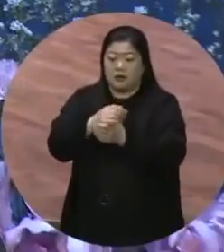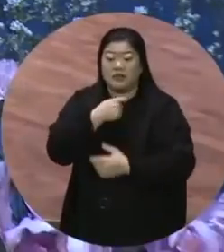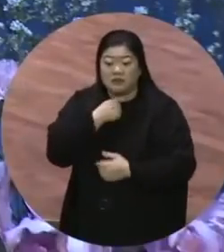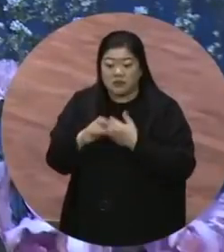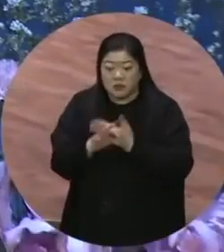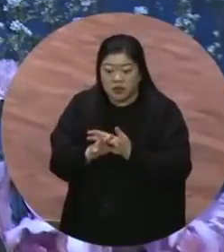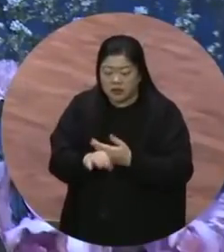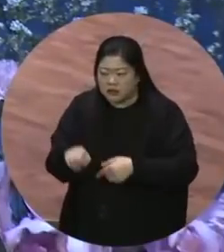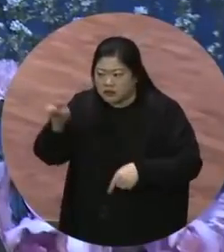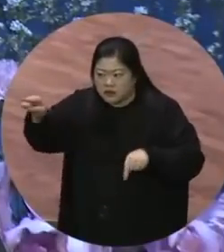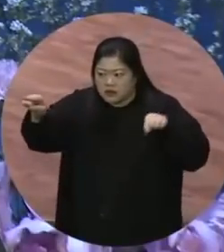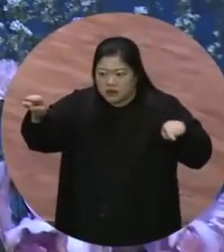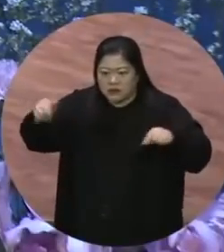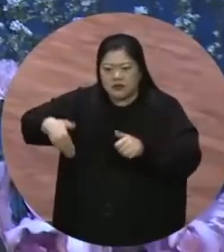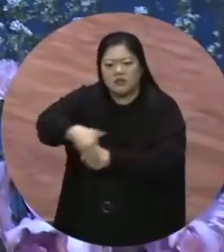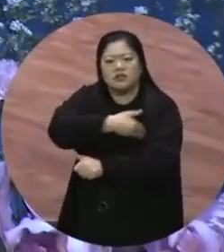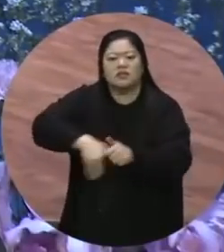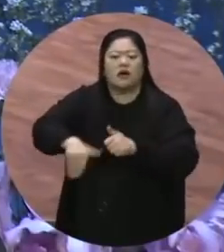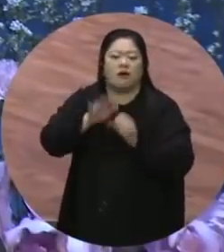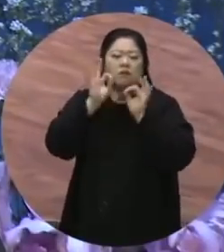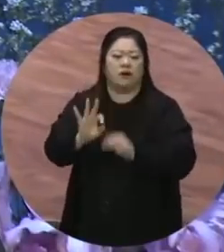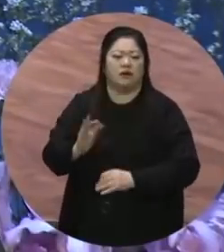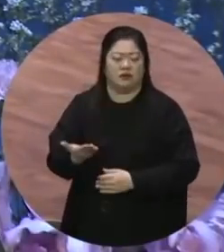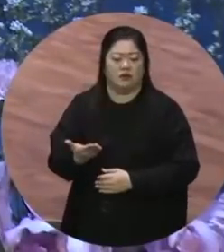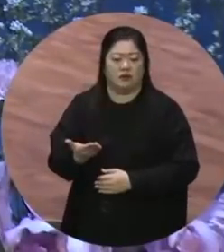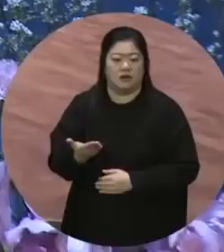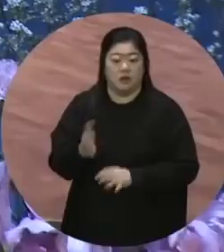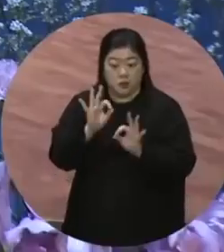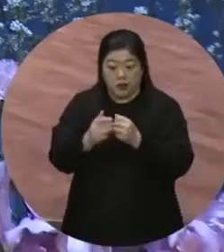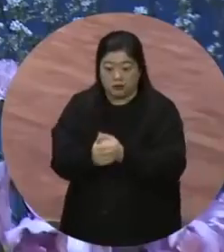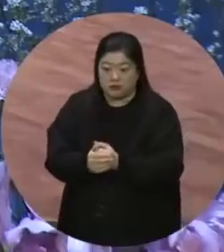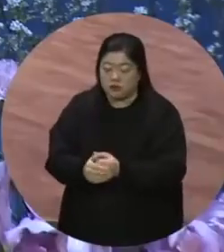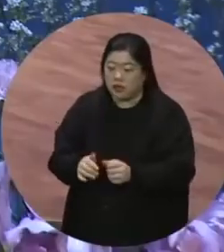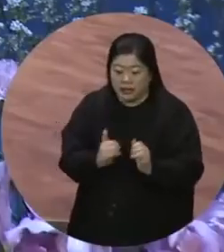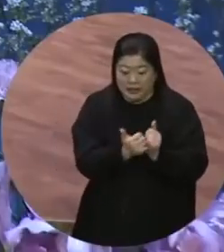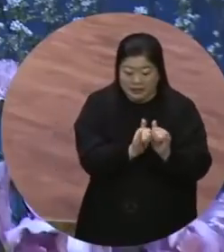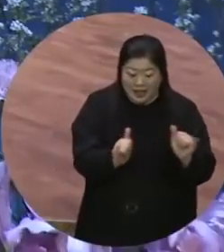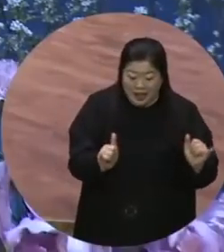돼요. 하나님을 떠난 인간의 사정, 또